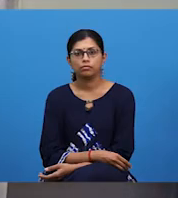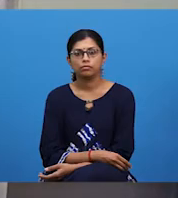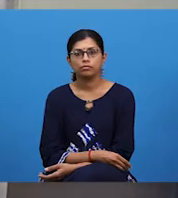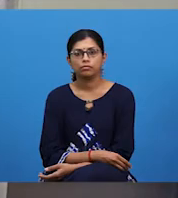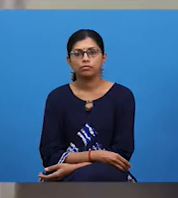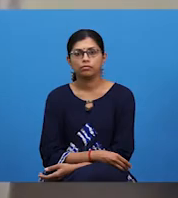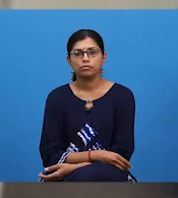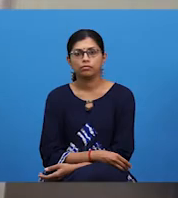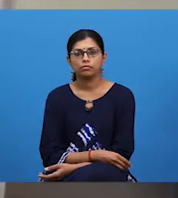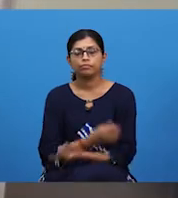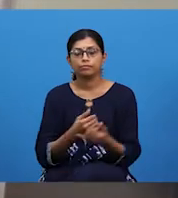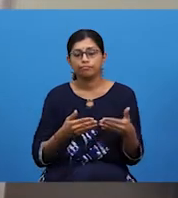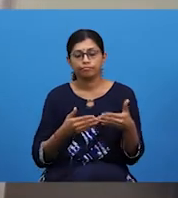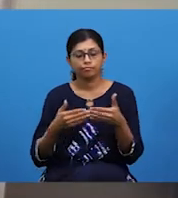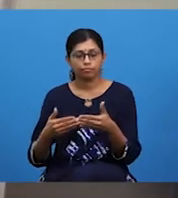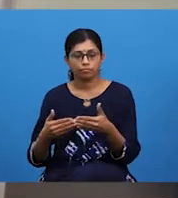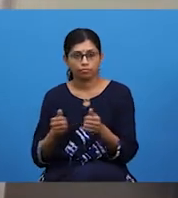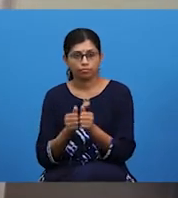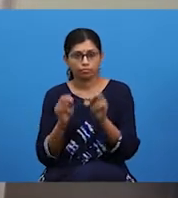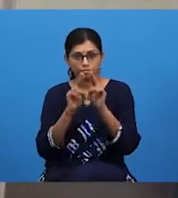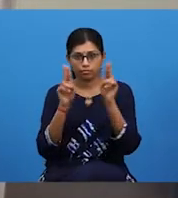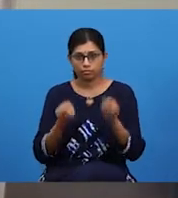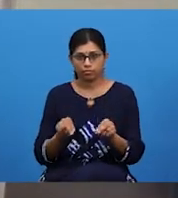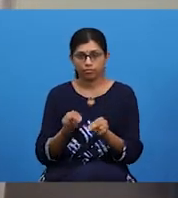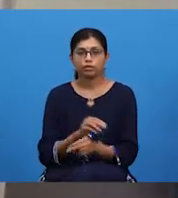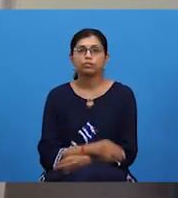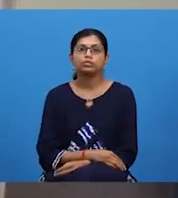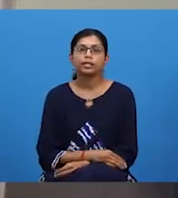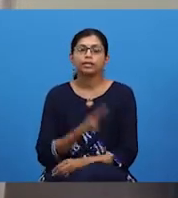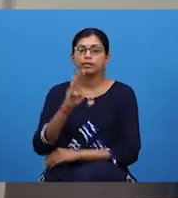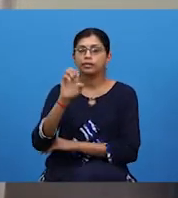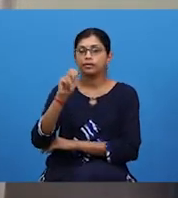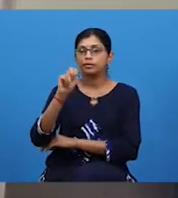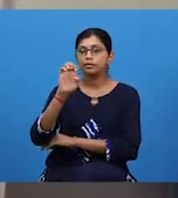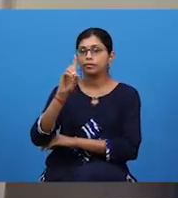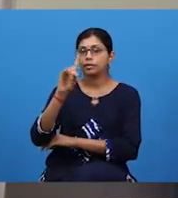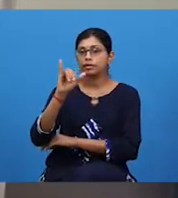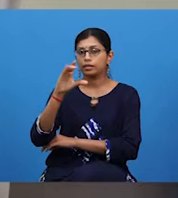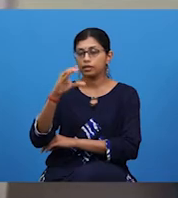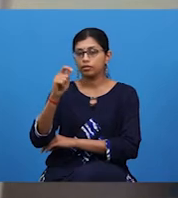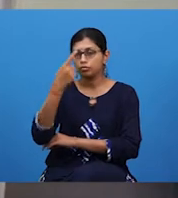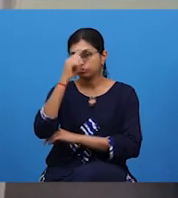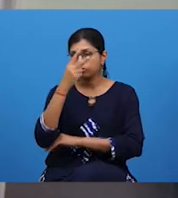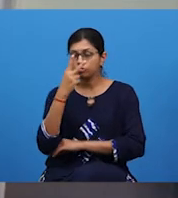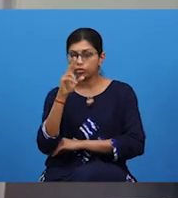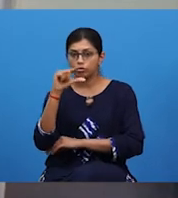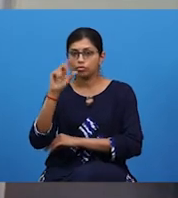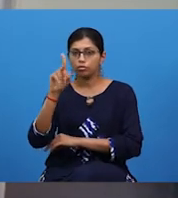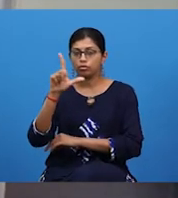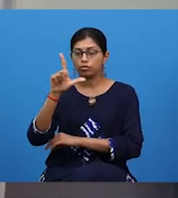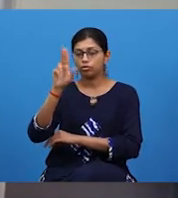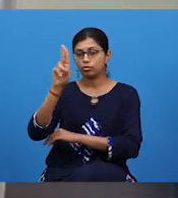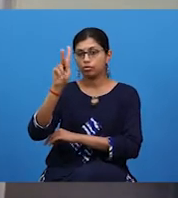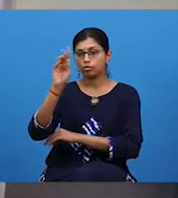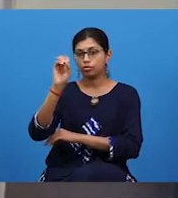Okay. Okay, mari kita teruskan dengan ujian magnetik, iaitu ujian glukosa. Jadi sekali lagi saya